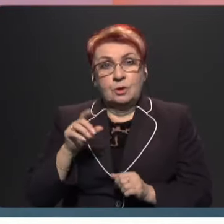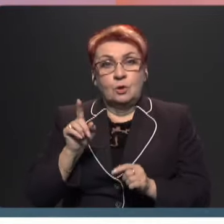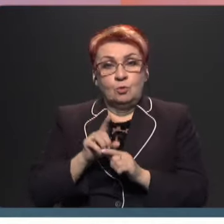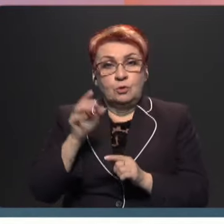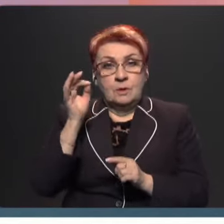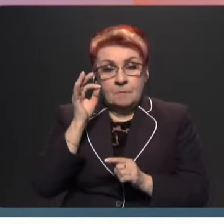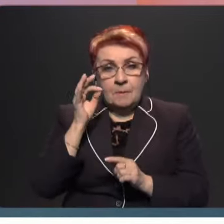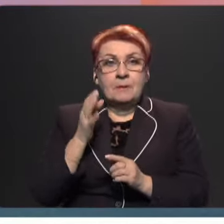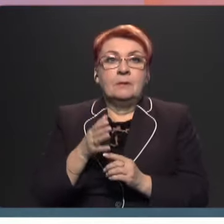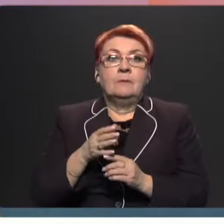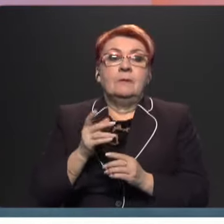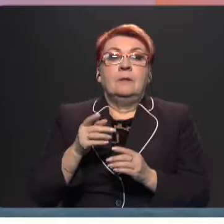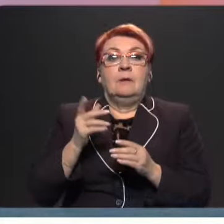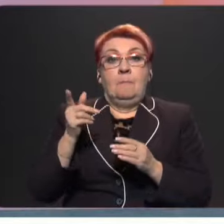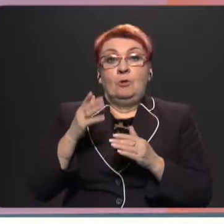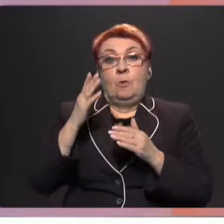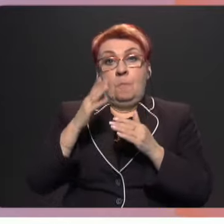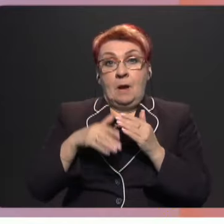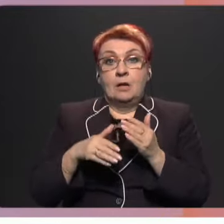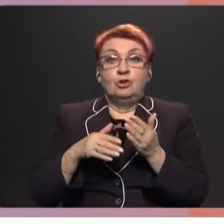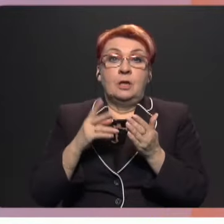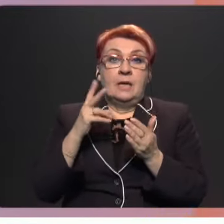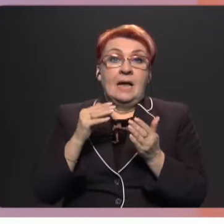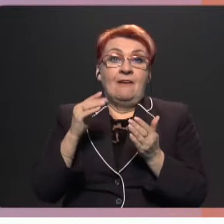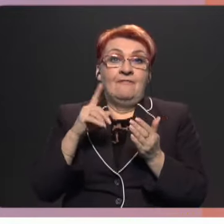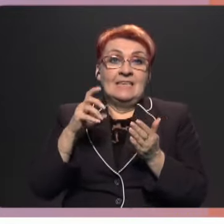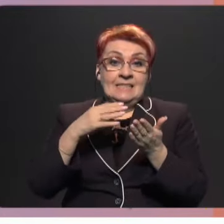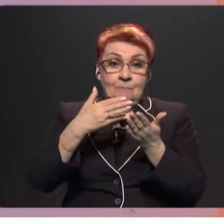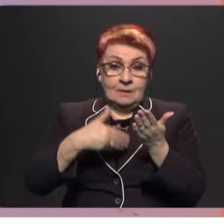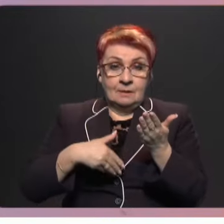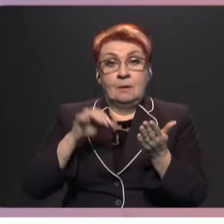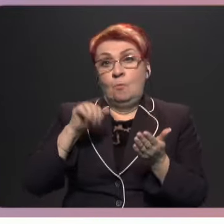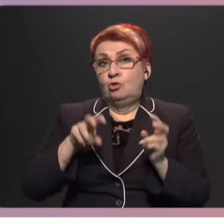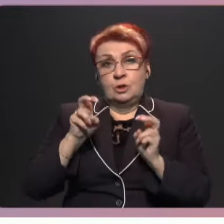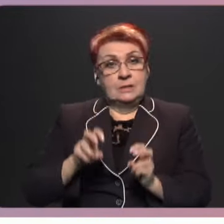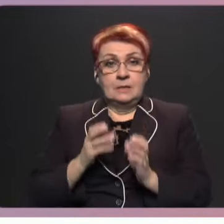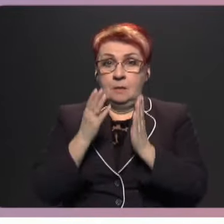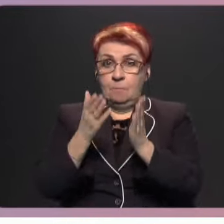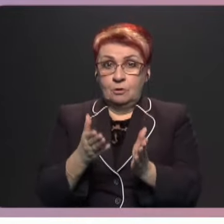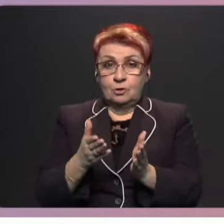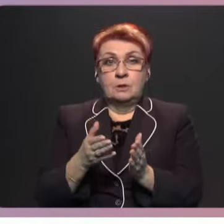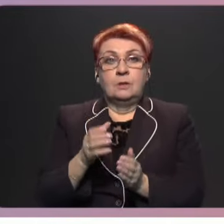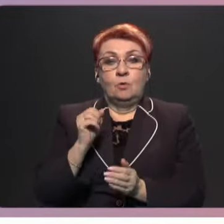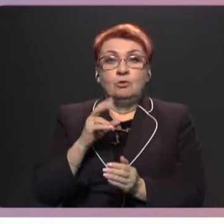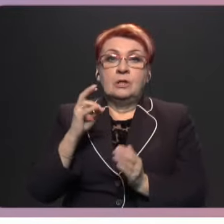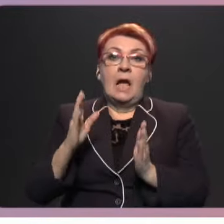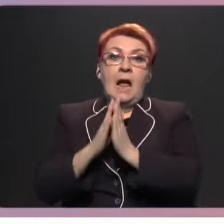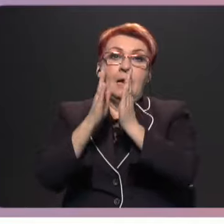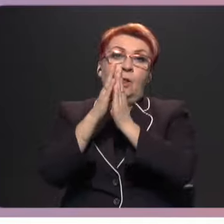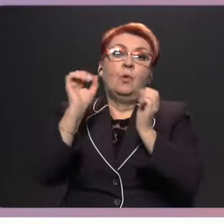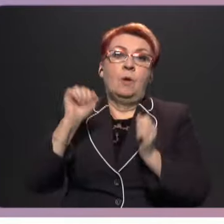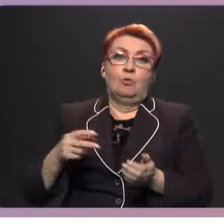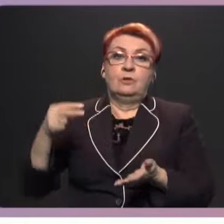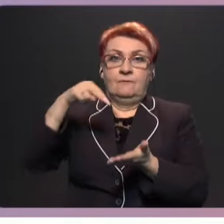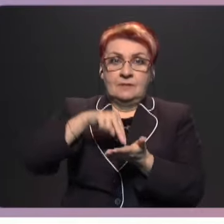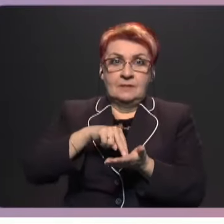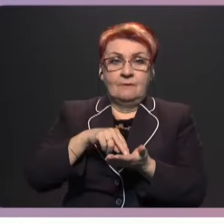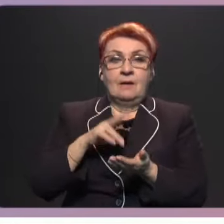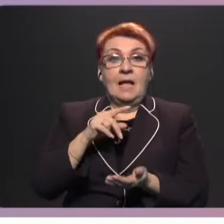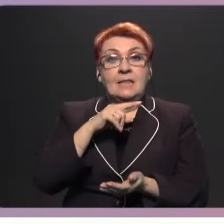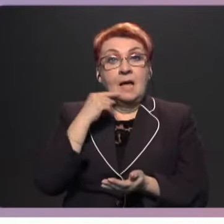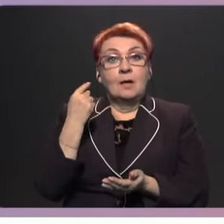по окончании кафизмы, и все, можно сидя. Хочешь на «Аллилуйя» вставай, хочешь не вставай. Кафизма вообще на